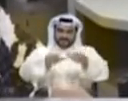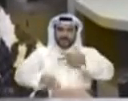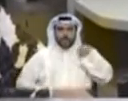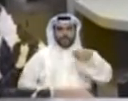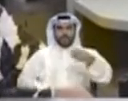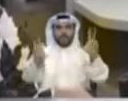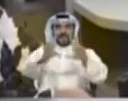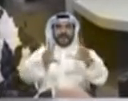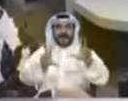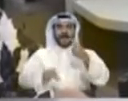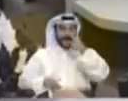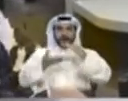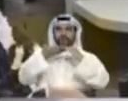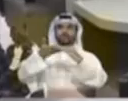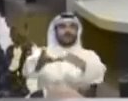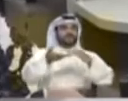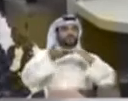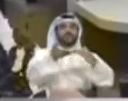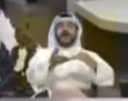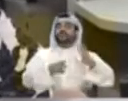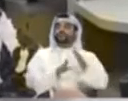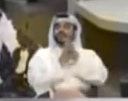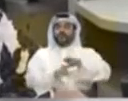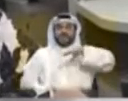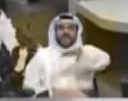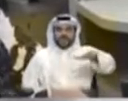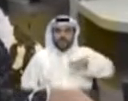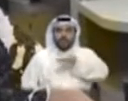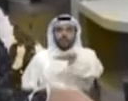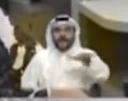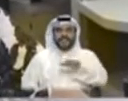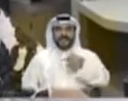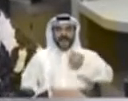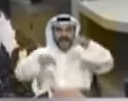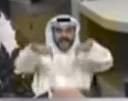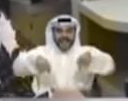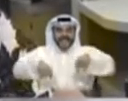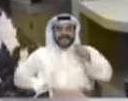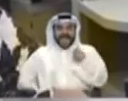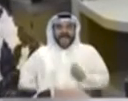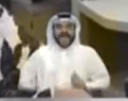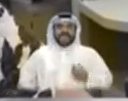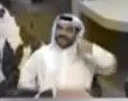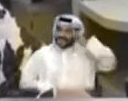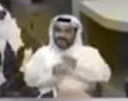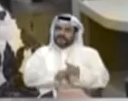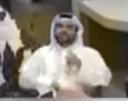الإعلام نحب نخدم الوطن كل واحد في مجاله، وإحنا حاليا في فترة الأعياد وإن شاء الله نغطي